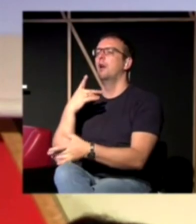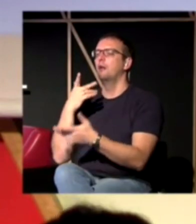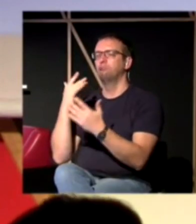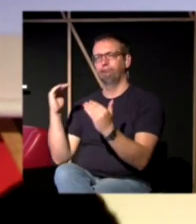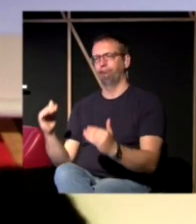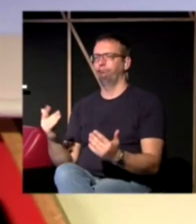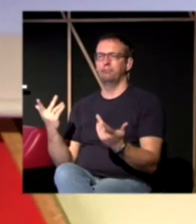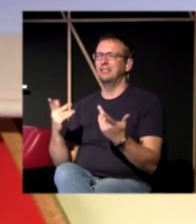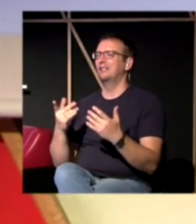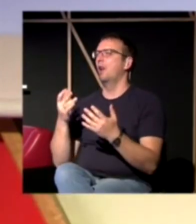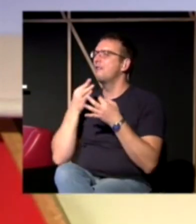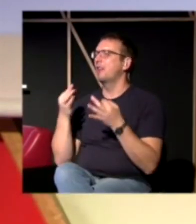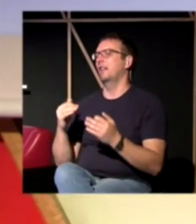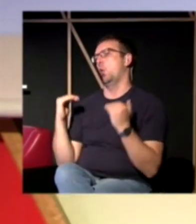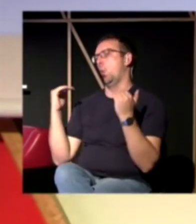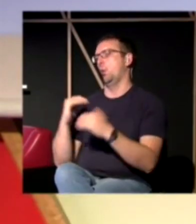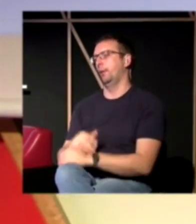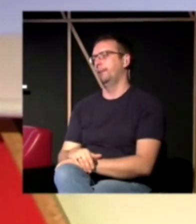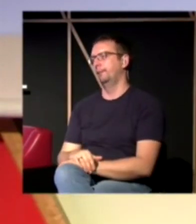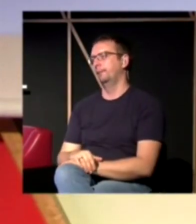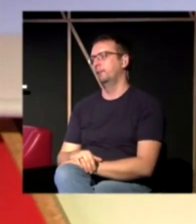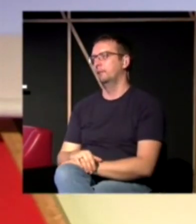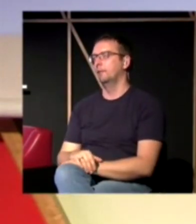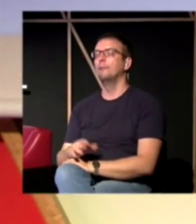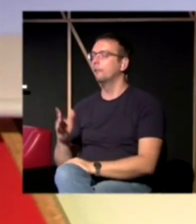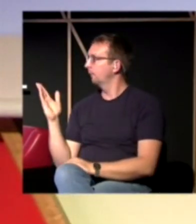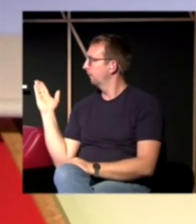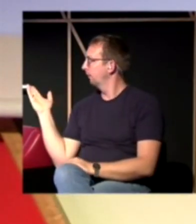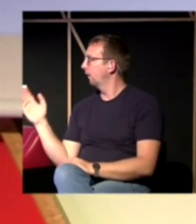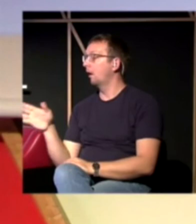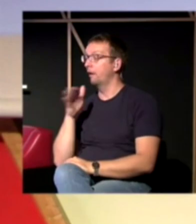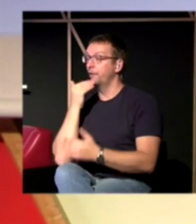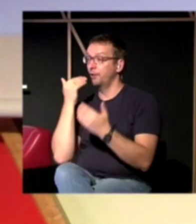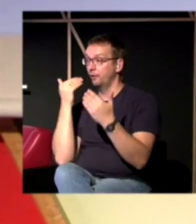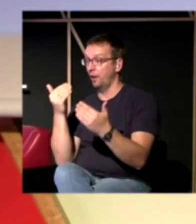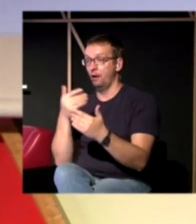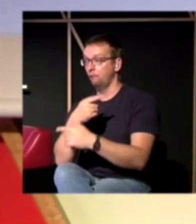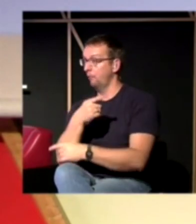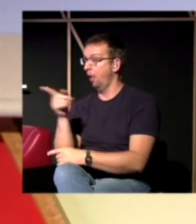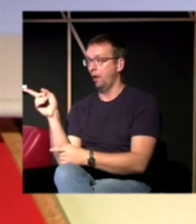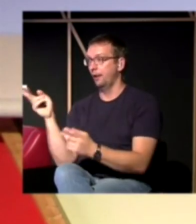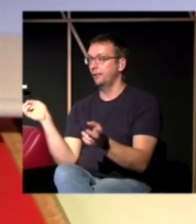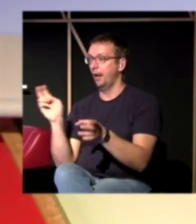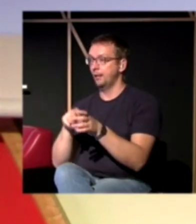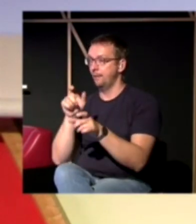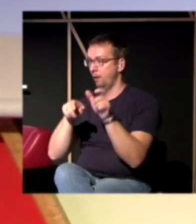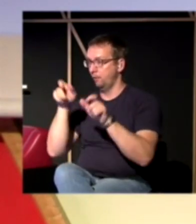Thank you. Thank you very much. Thank you also again to the panel. And as I say, we'll be around for the rest of the conference, so do feel